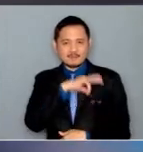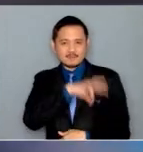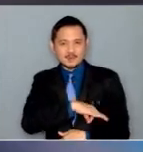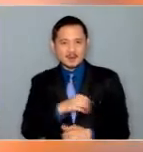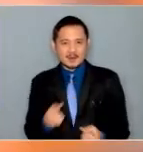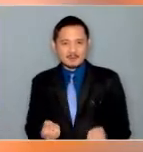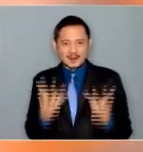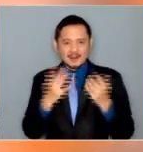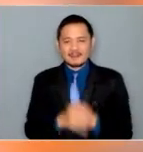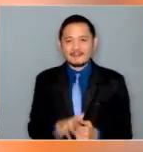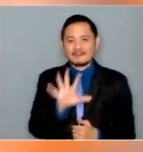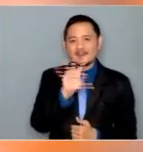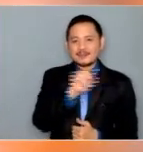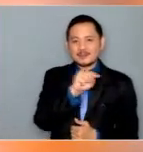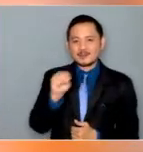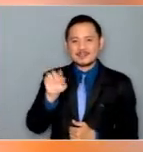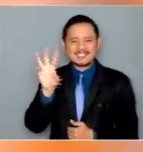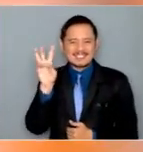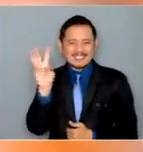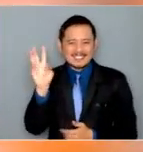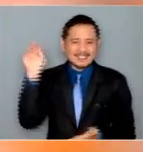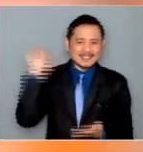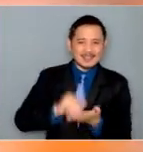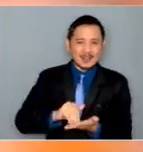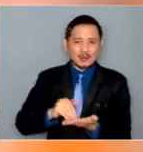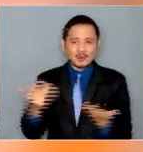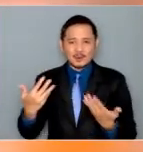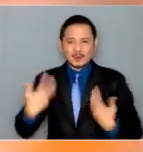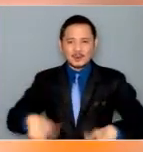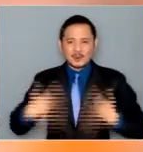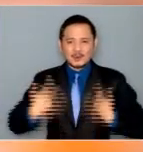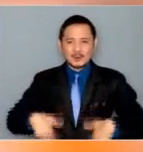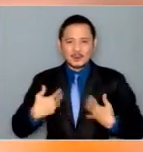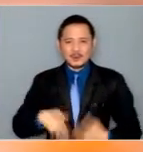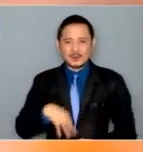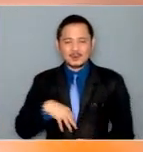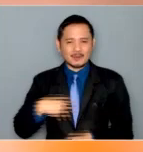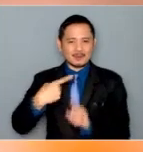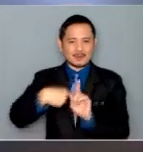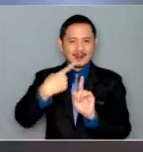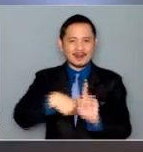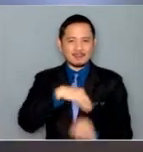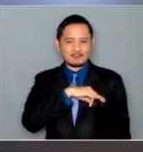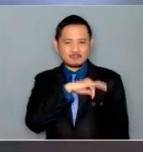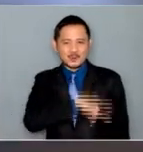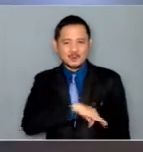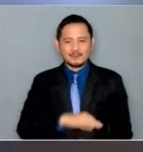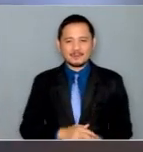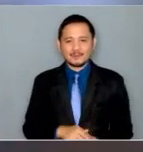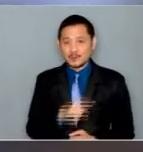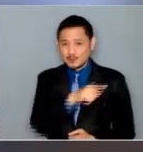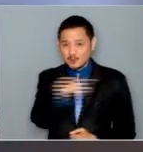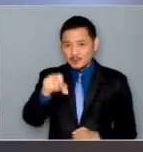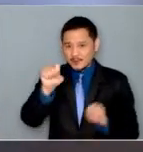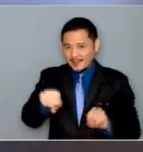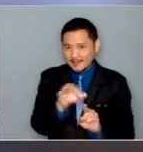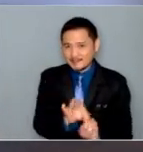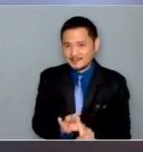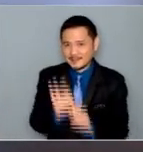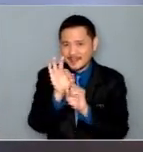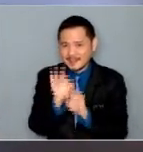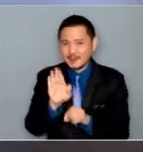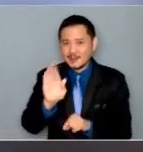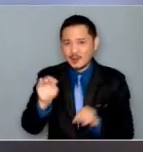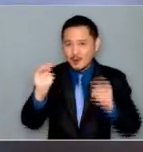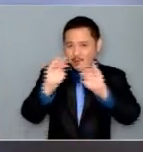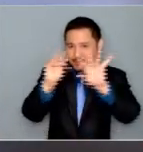Placemat Queen ng 50,000 pesos hanggang 60,000 pesos kada buwan. Kaya naman, gawing extra special ang inyong Noche